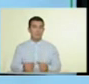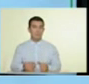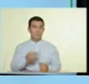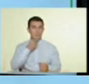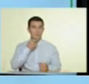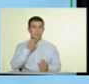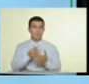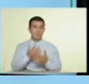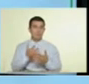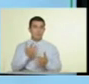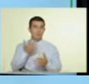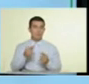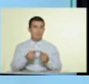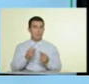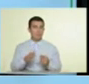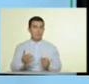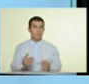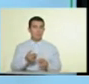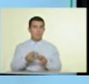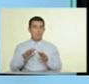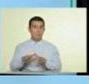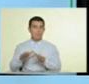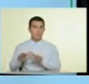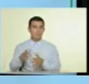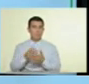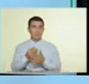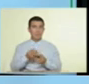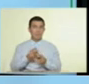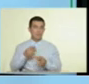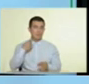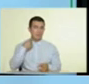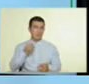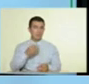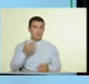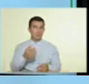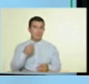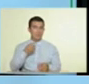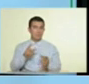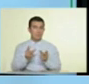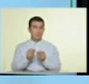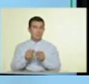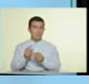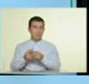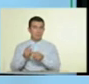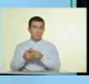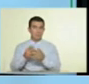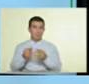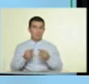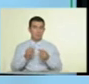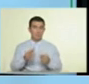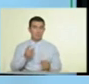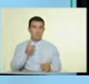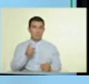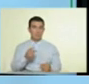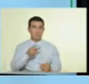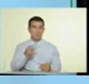bu holda ham 5 ga teng bo'ladimi? Bu yerda ham noma'lum son bu noma'lum qo'shiluvchi u teng bo'ladi x